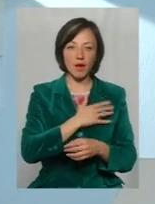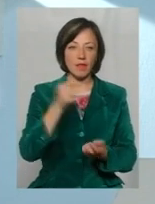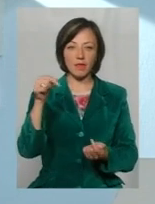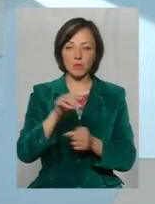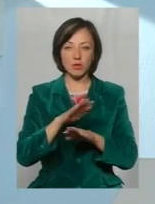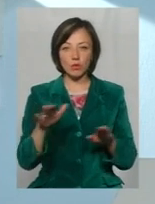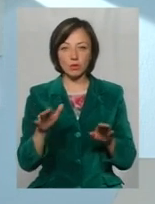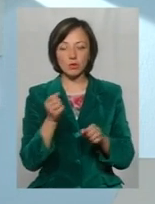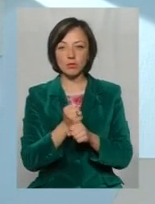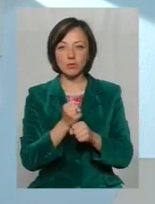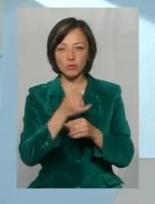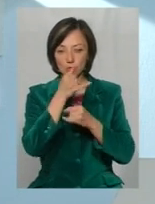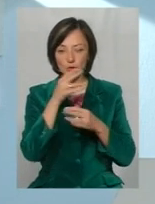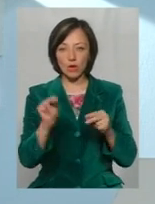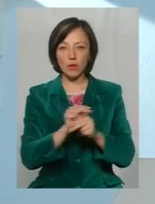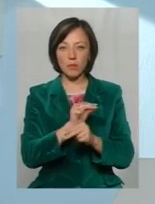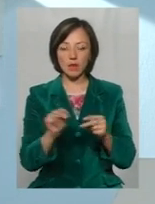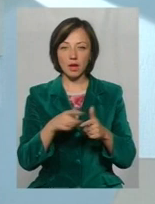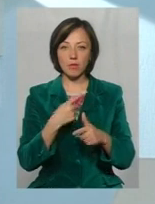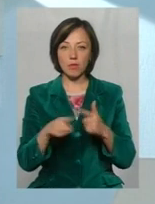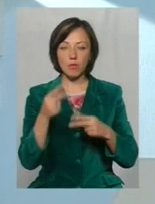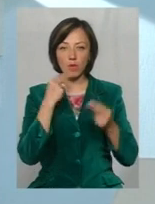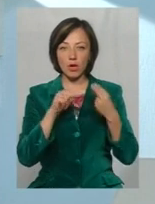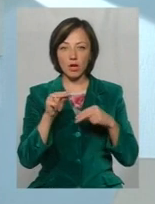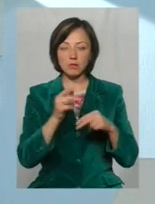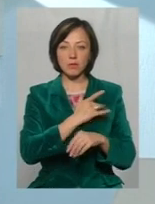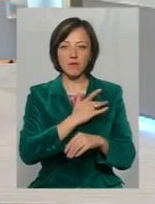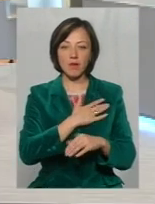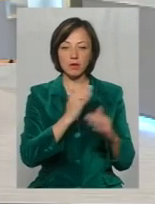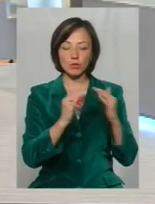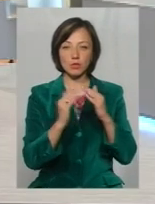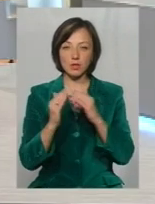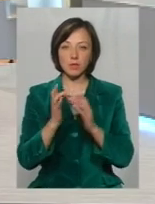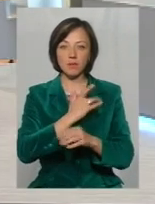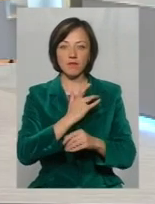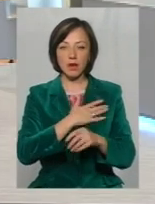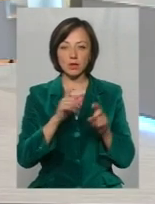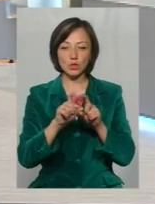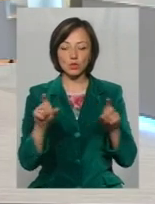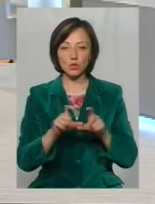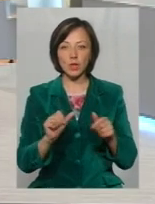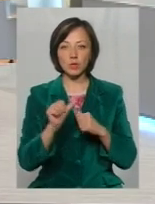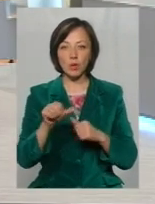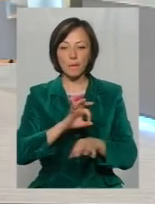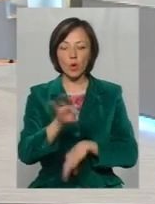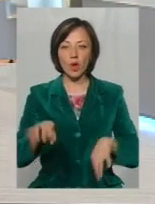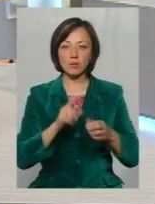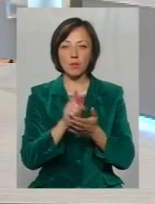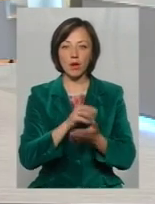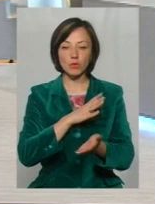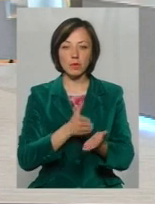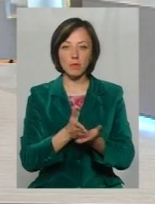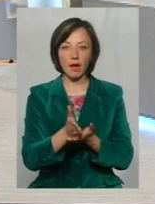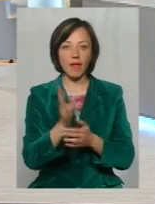підходить, ми не можемо робити ремонти або покращення в приватних будівлях, в приватних структурах. Крім того, проект має бути